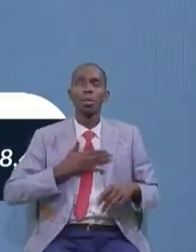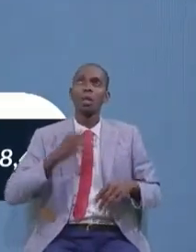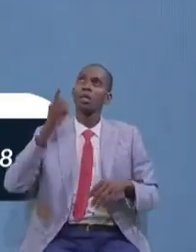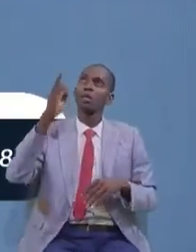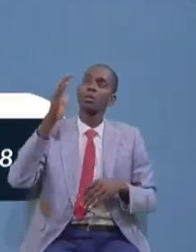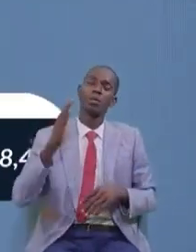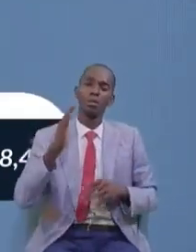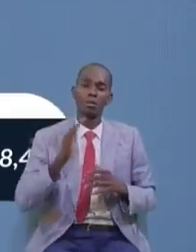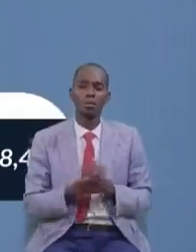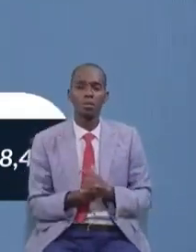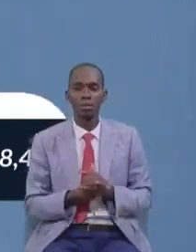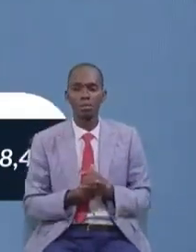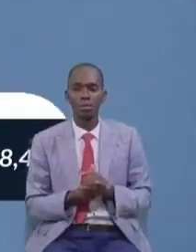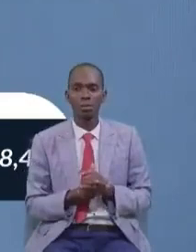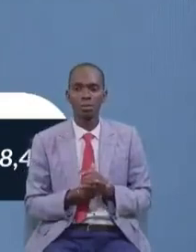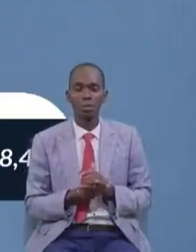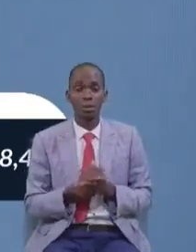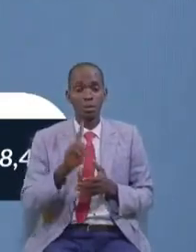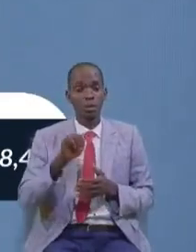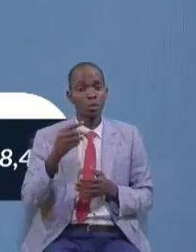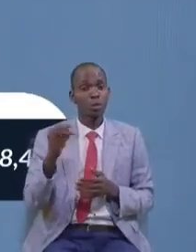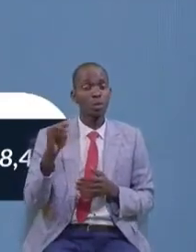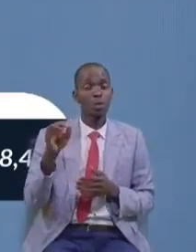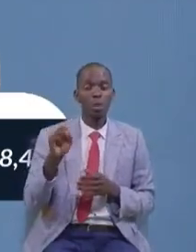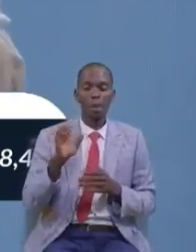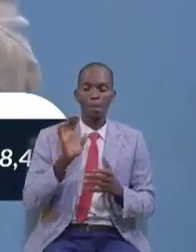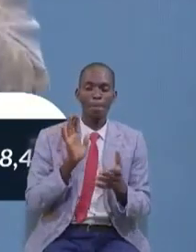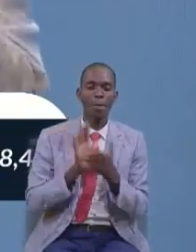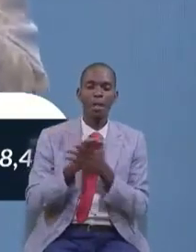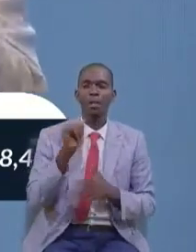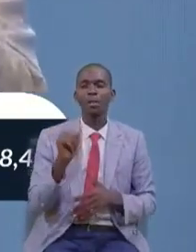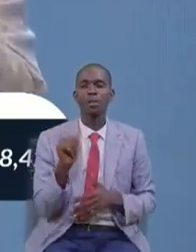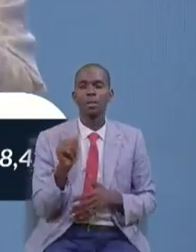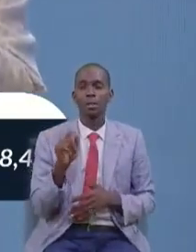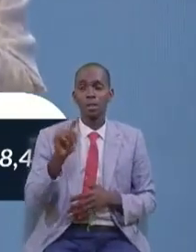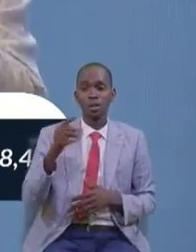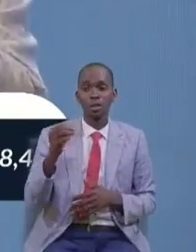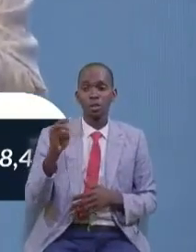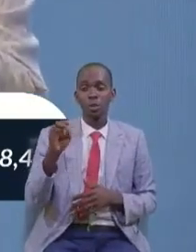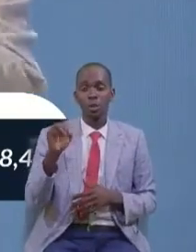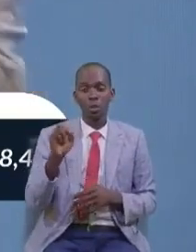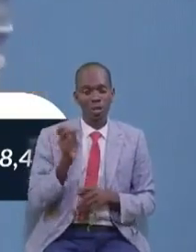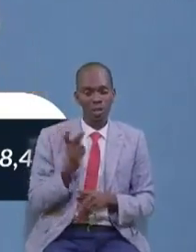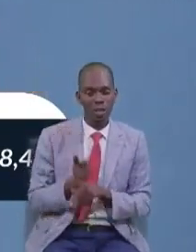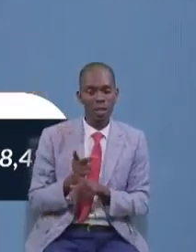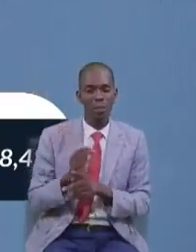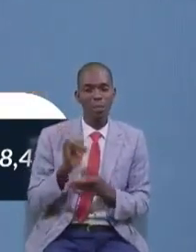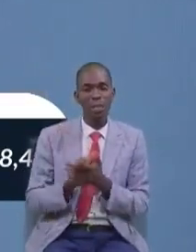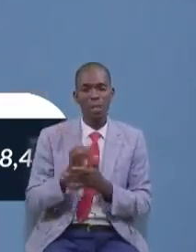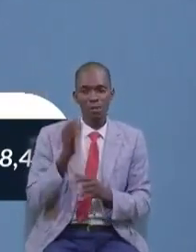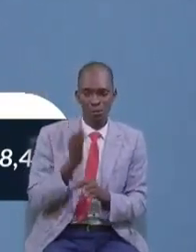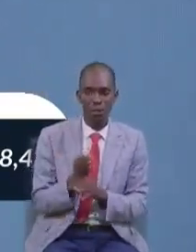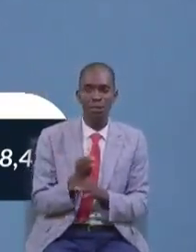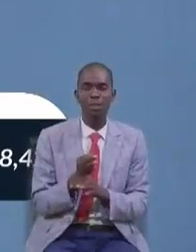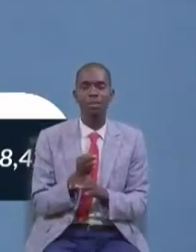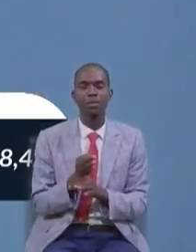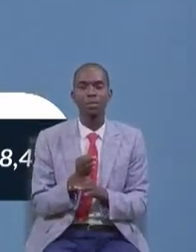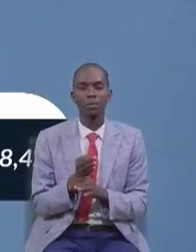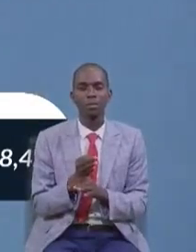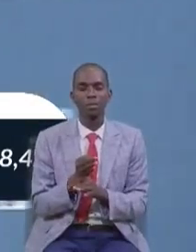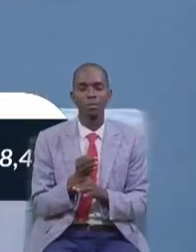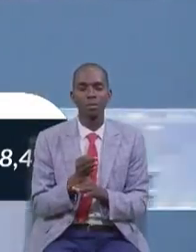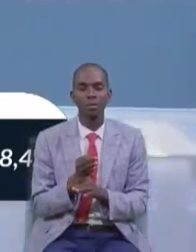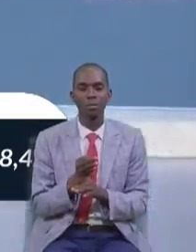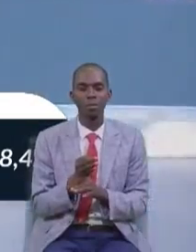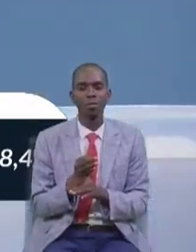దేవా నా ప్రభువా. He believed. ఆయన నమ్మాడు. He kept that faith. అతడు ఆ